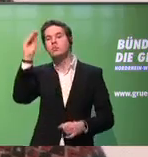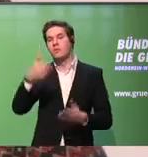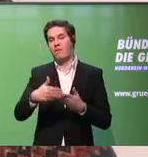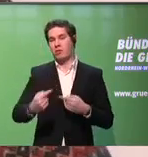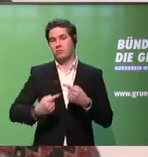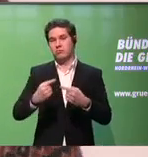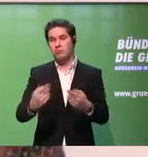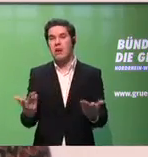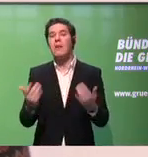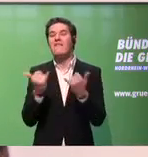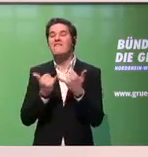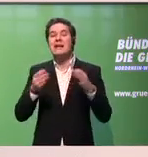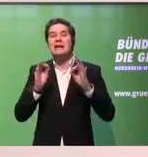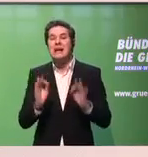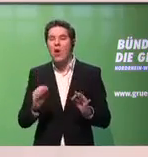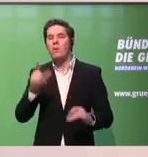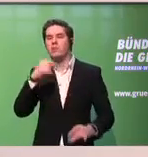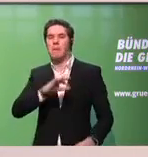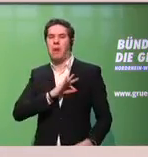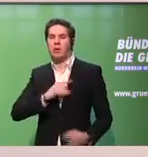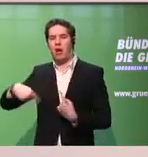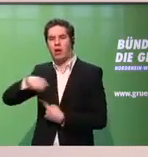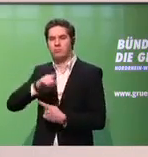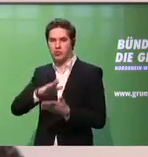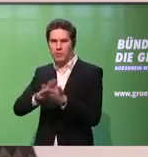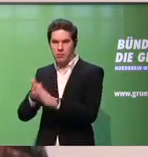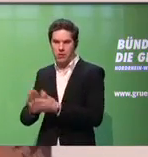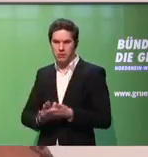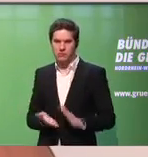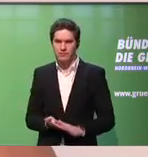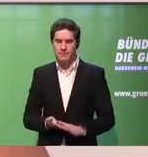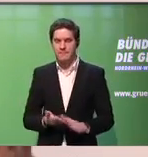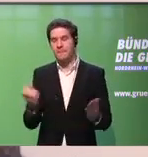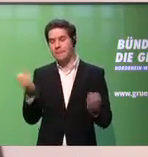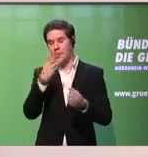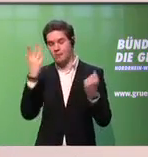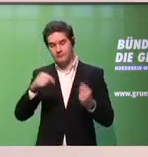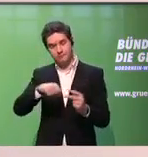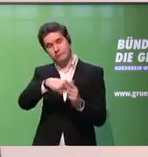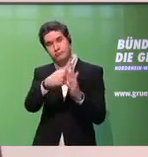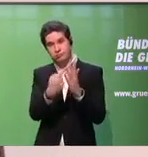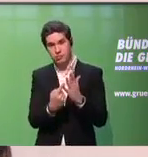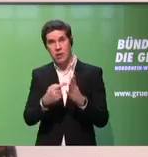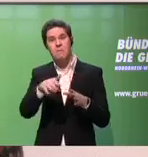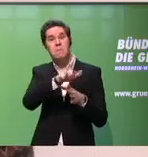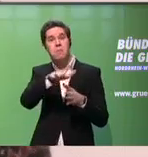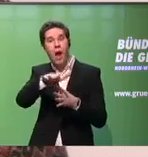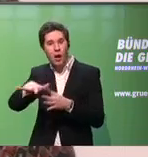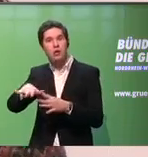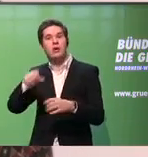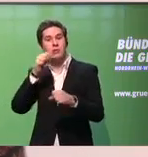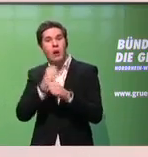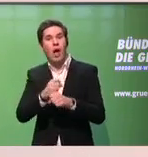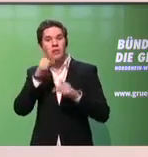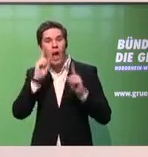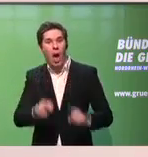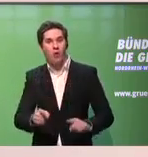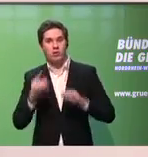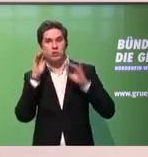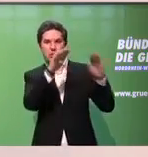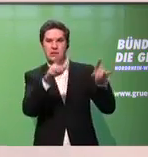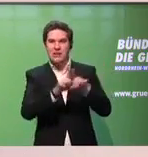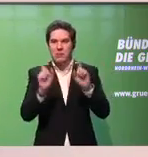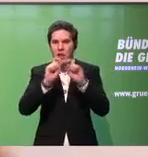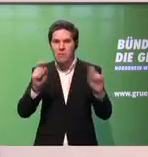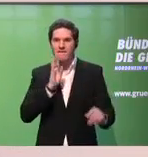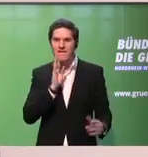der Partei noch mehr diskutiert werden. Es gibt viele Bereiche, in denen wir sicher genauso erfolgreich sein könnten wie beim Wasser. Was